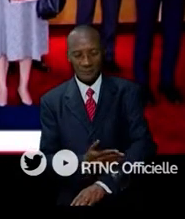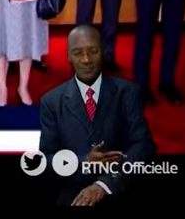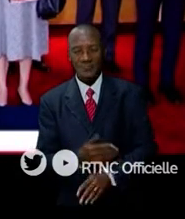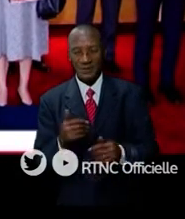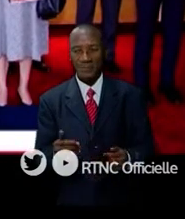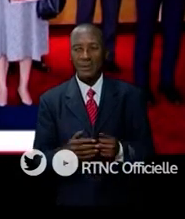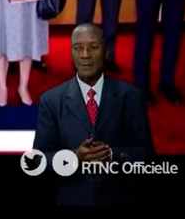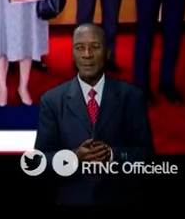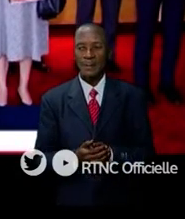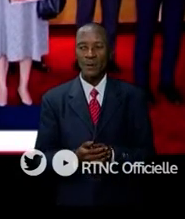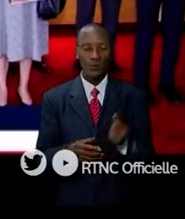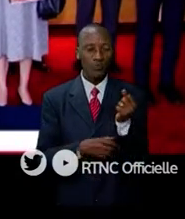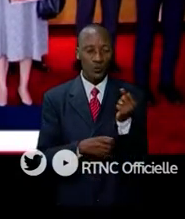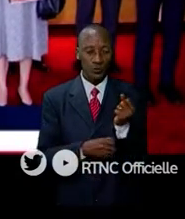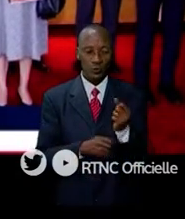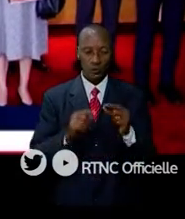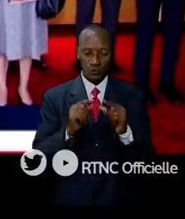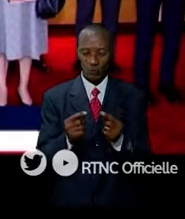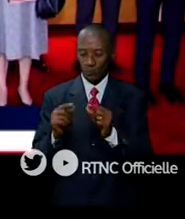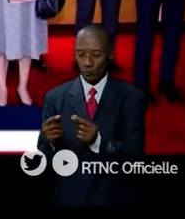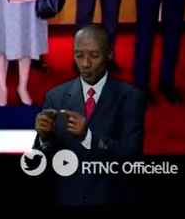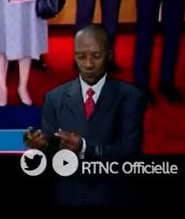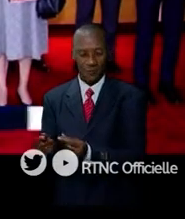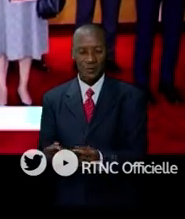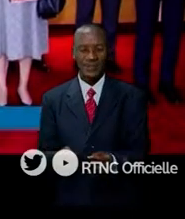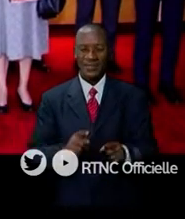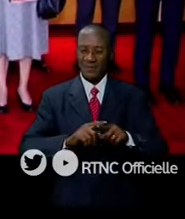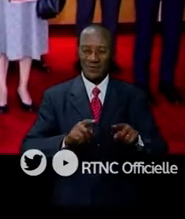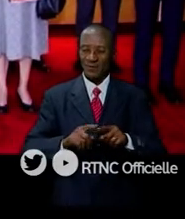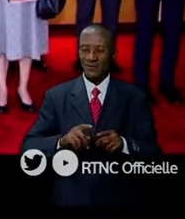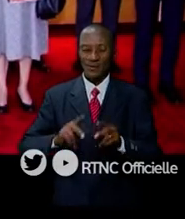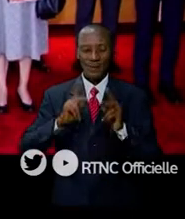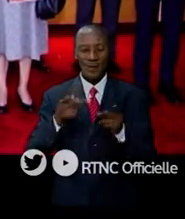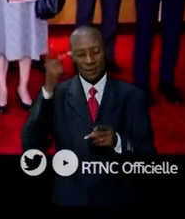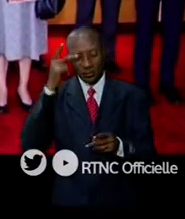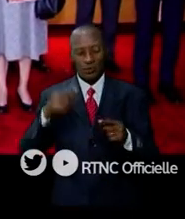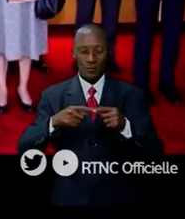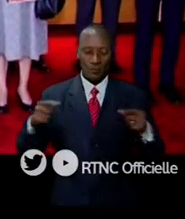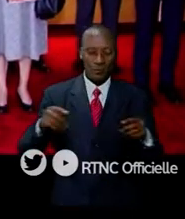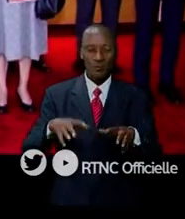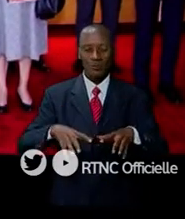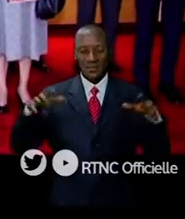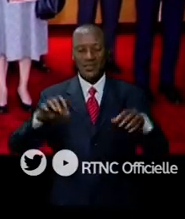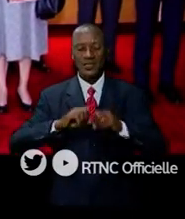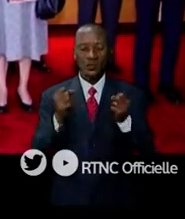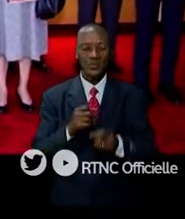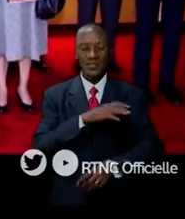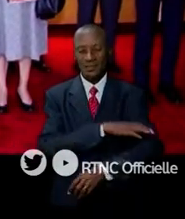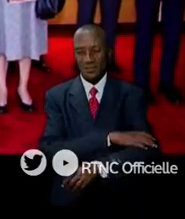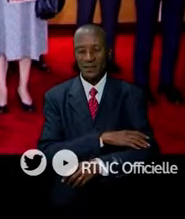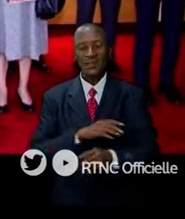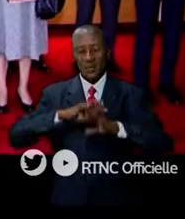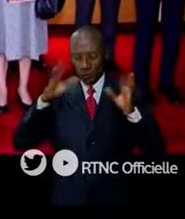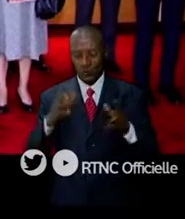qui ne sont pas d'une seule tendance, nous sommes de tendances différentes, comme vous le voyez ici, de l'opposition, de la majorité, de la société civile, pour qu'on puisse